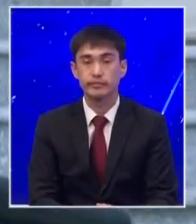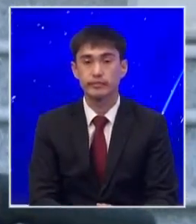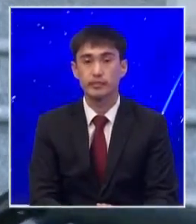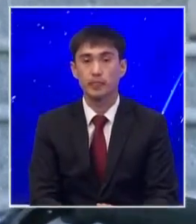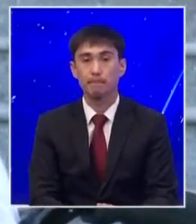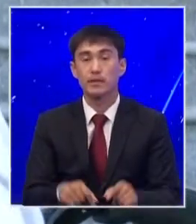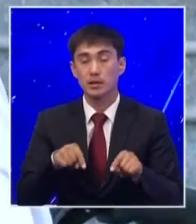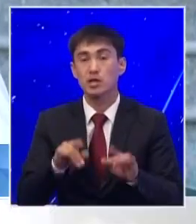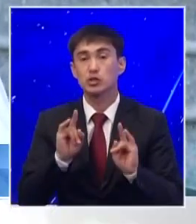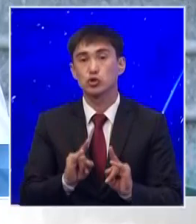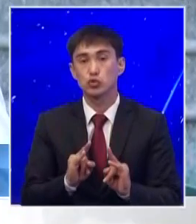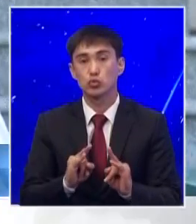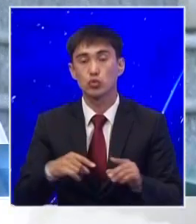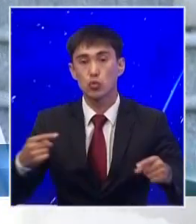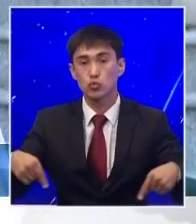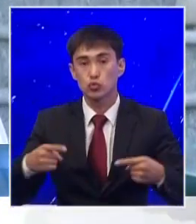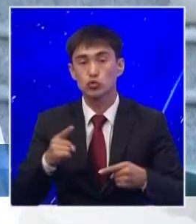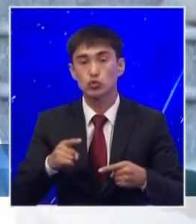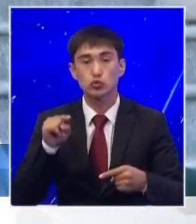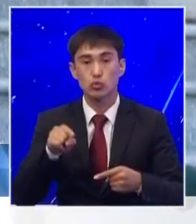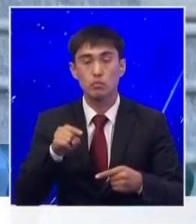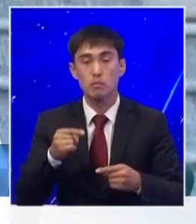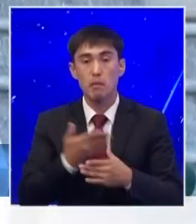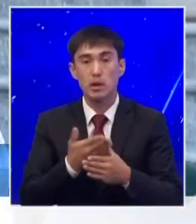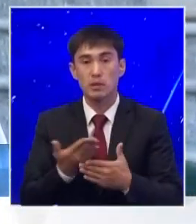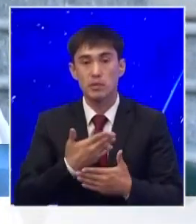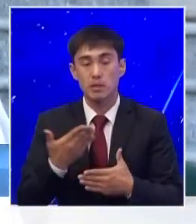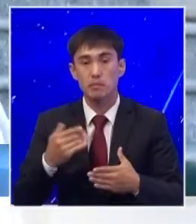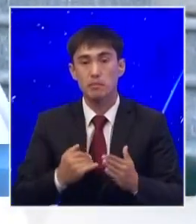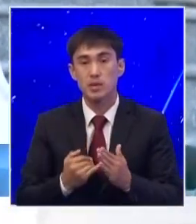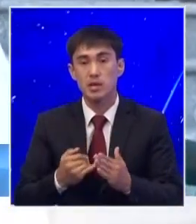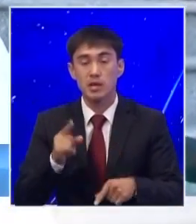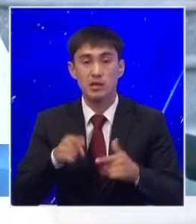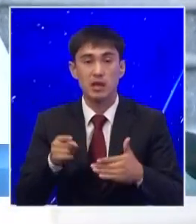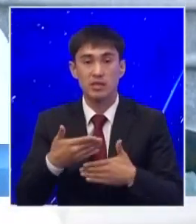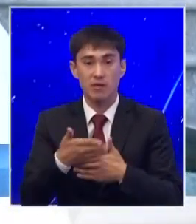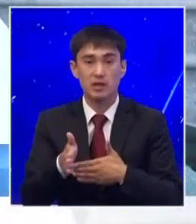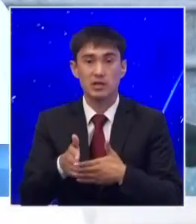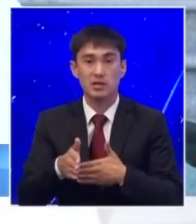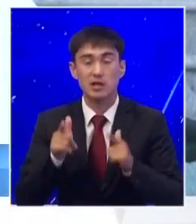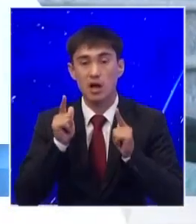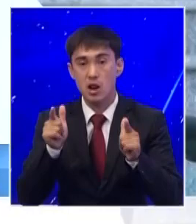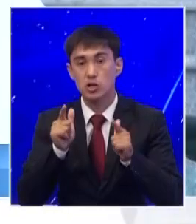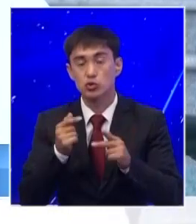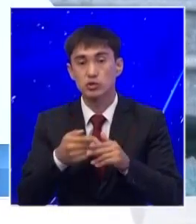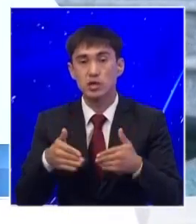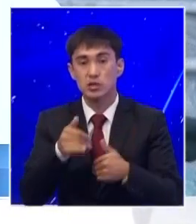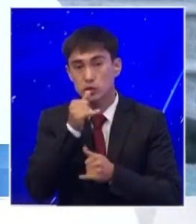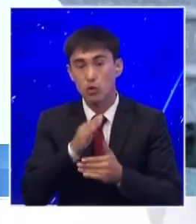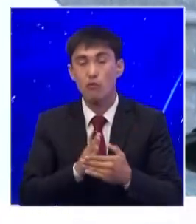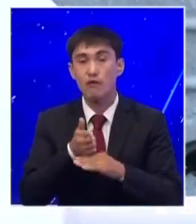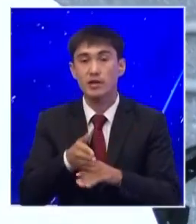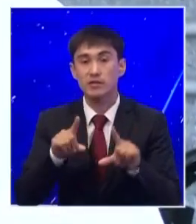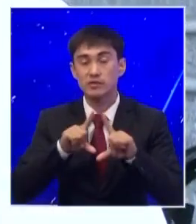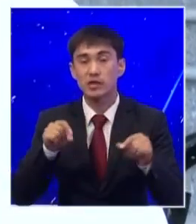Вот так я сижу и кручу, чтобы вышли люди и помогли мне подняться. Иногда дверь открыта, а иногда закрыта. Я не смогу войти